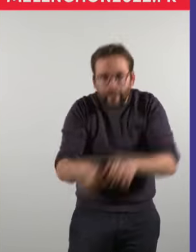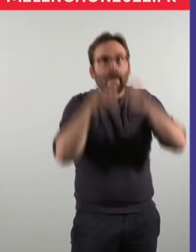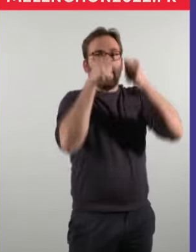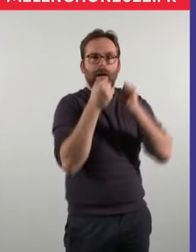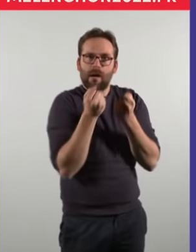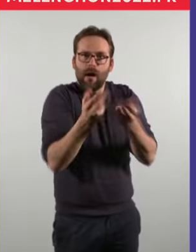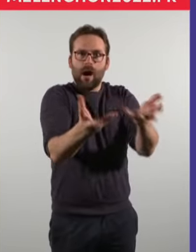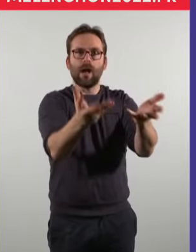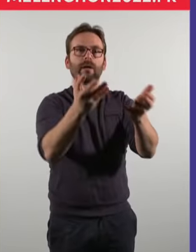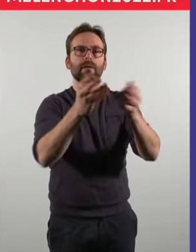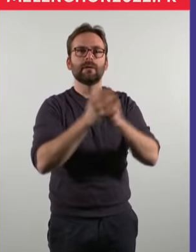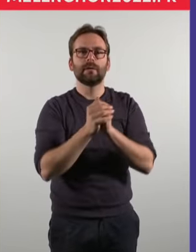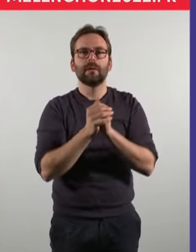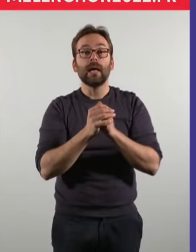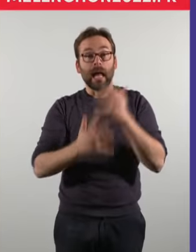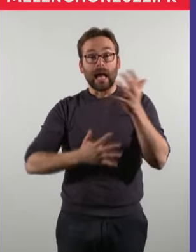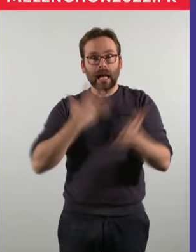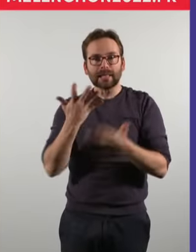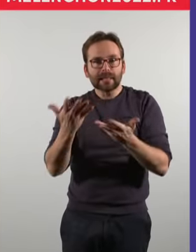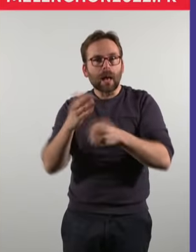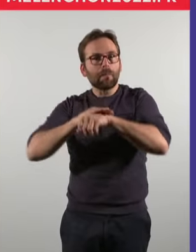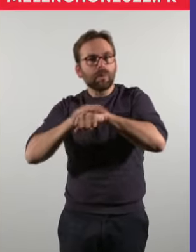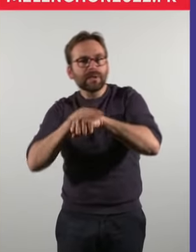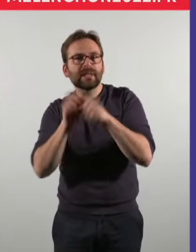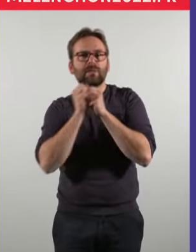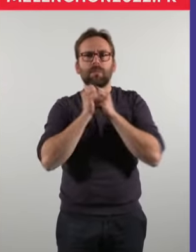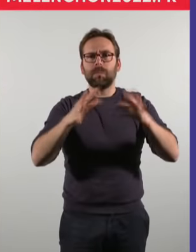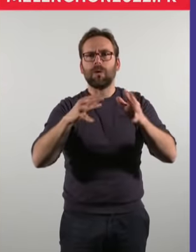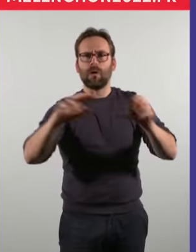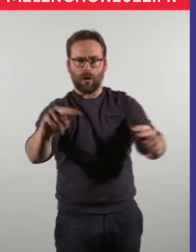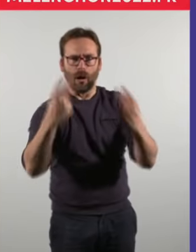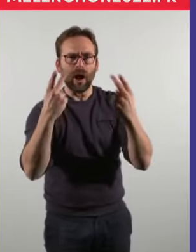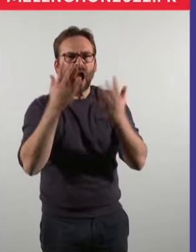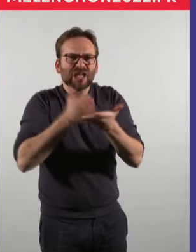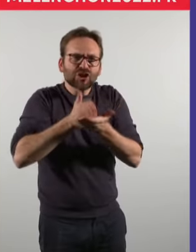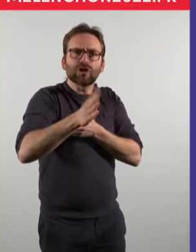ainsi que nous redonnerons du sens à la politique, c'est ainsi que